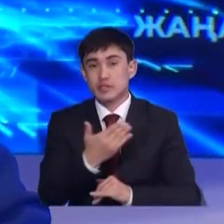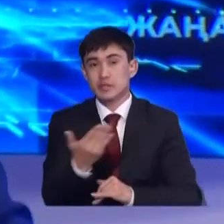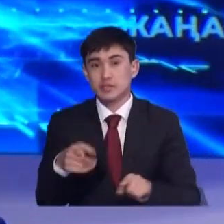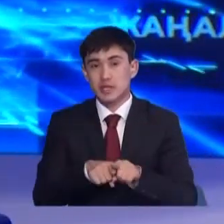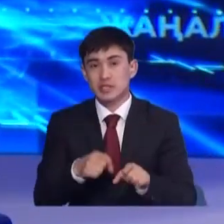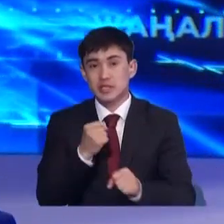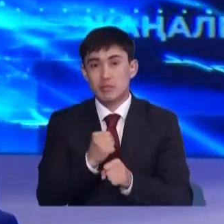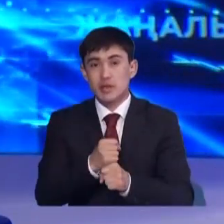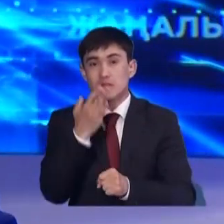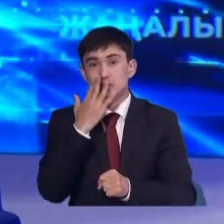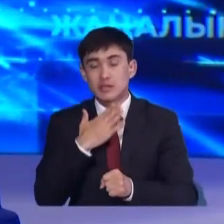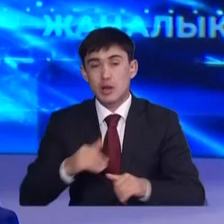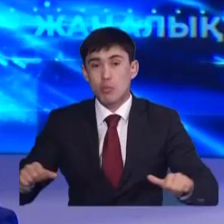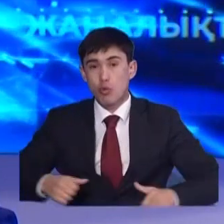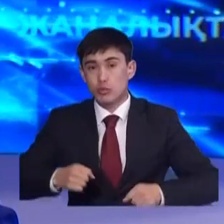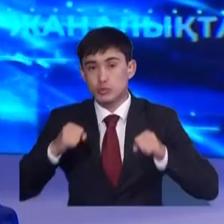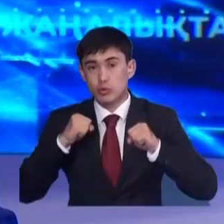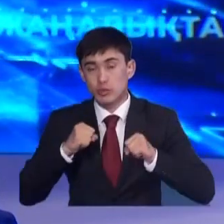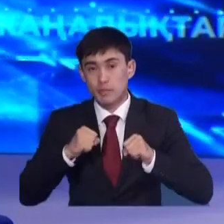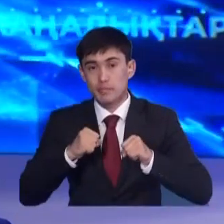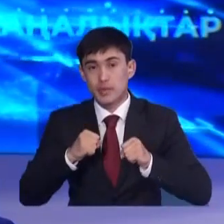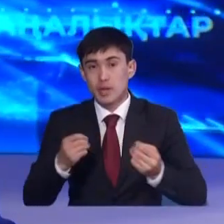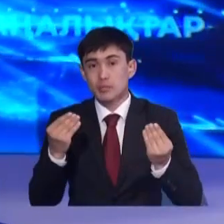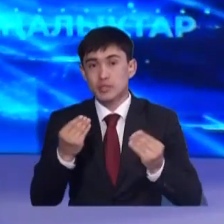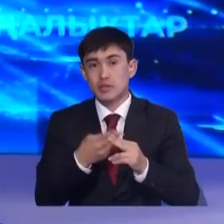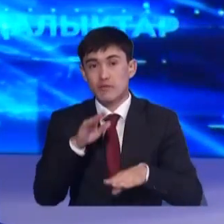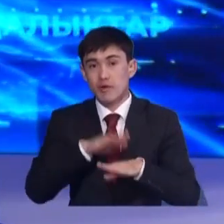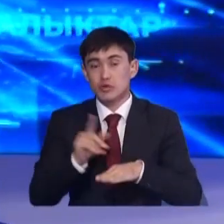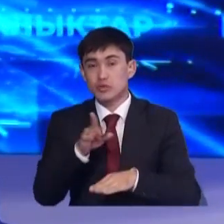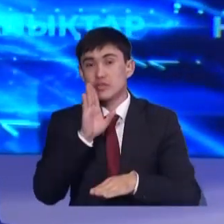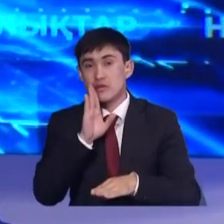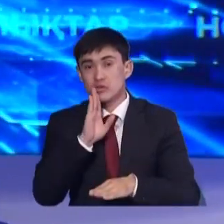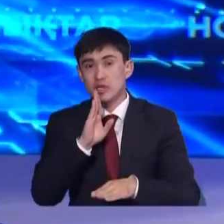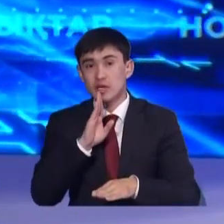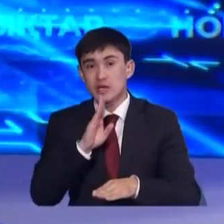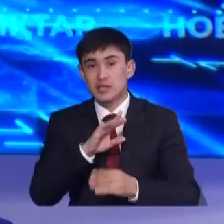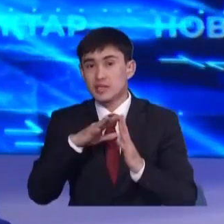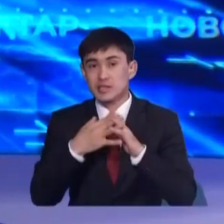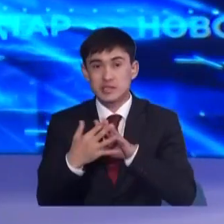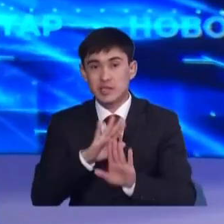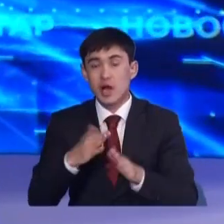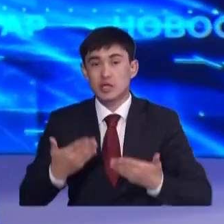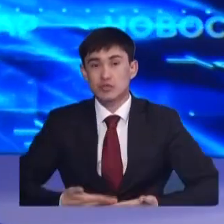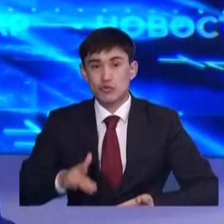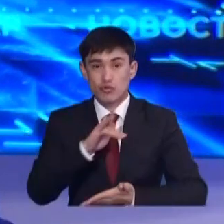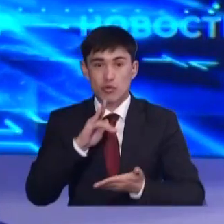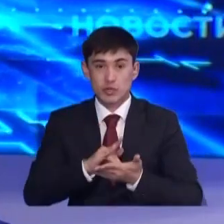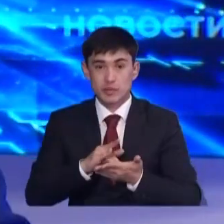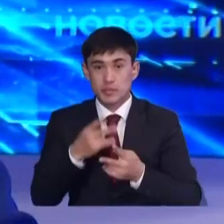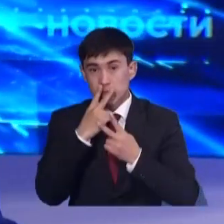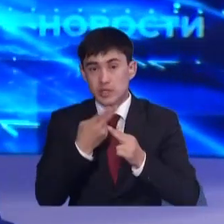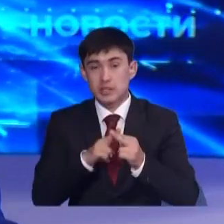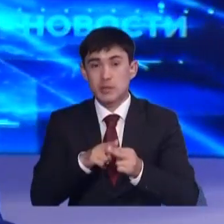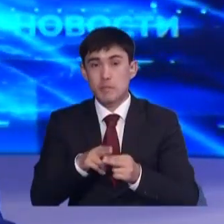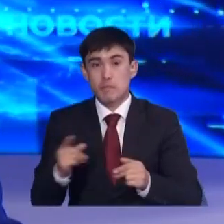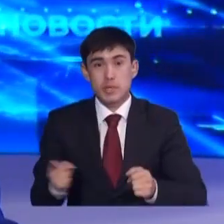также занимается национальным конным спортом. Примечательным является тот факт, что эта девушка не из села, а жительница города. Несмотря на это,